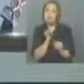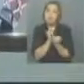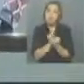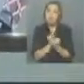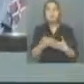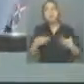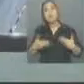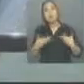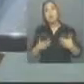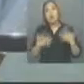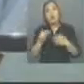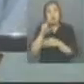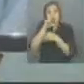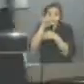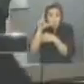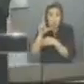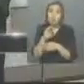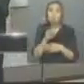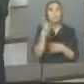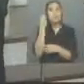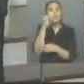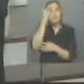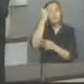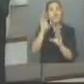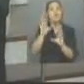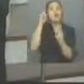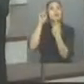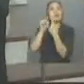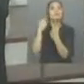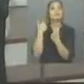และยังถ่ายรูปกับเจ้าหน้าที่หลายคนเพื่อเก็บเป็นที่ระลึกอีกด้วย